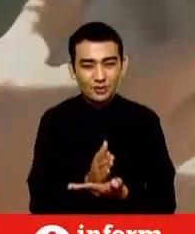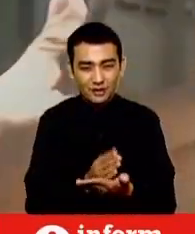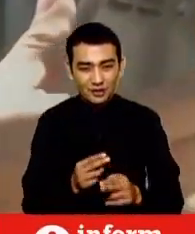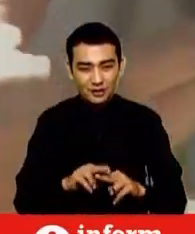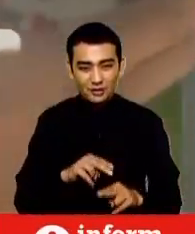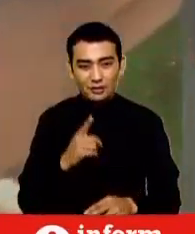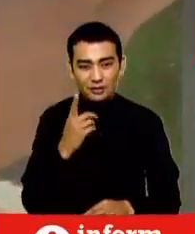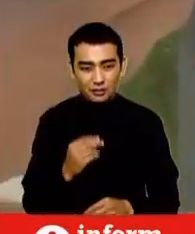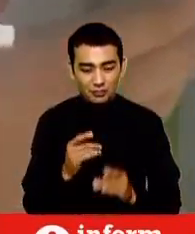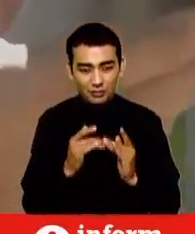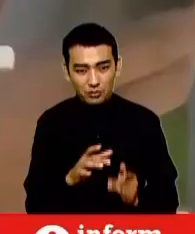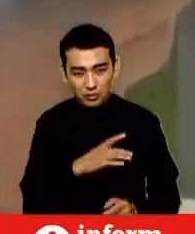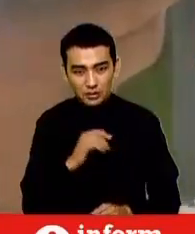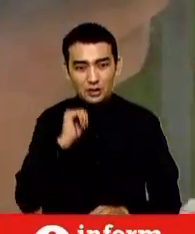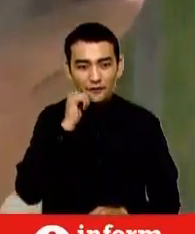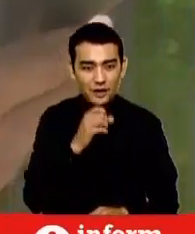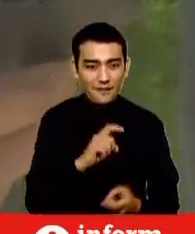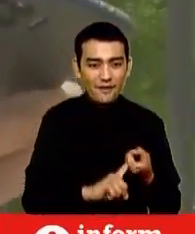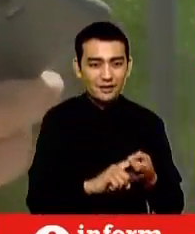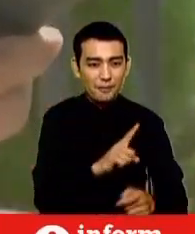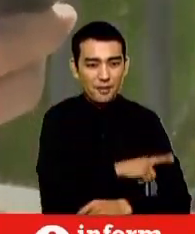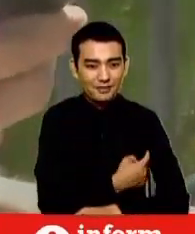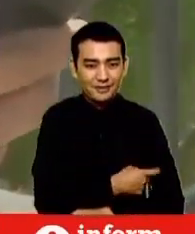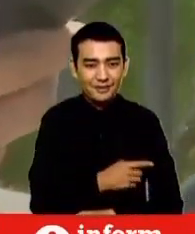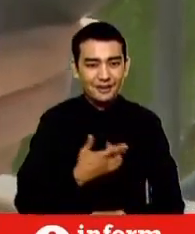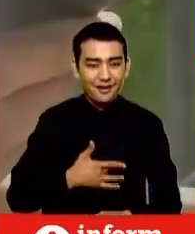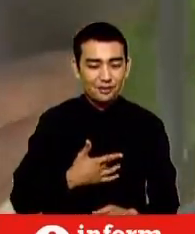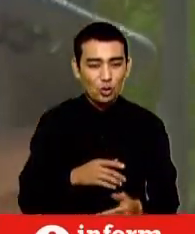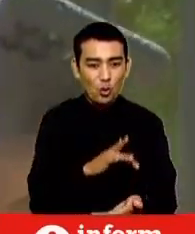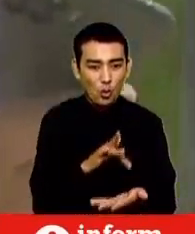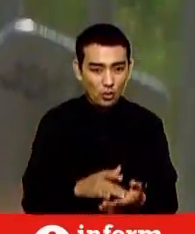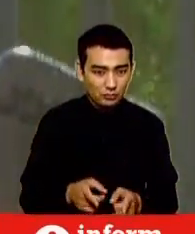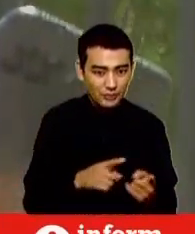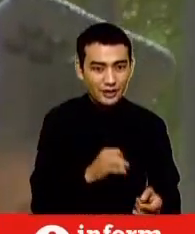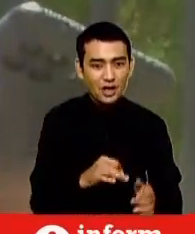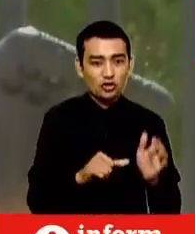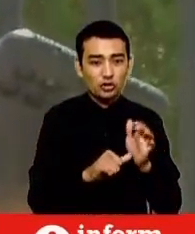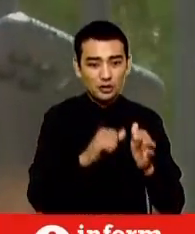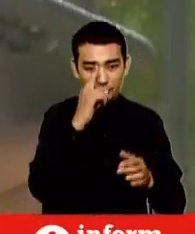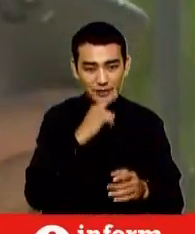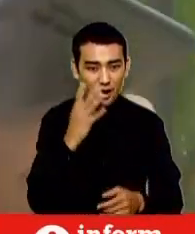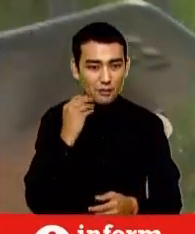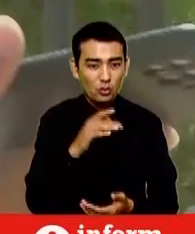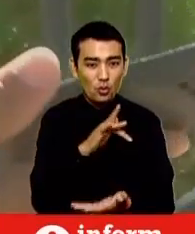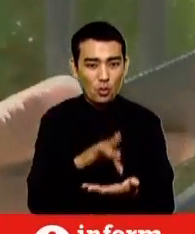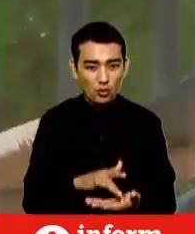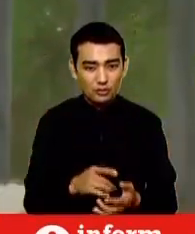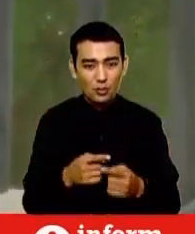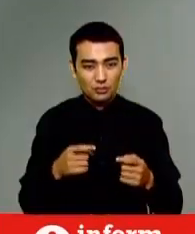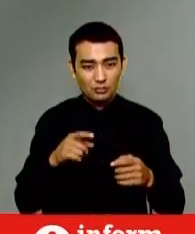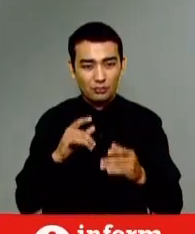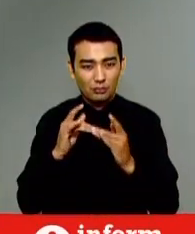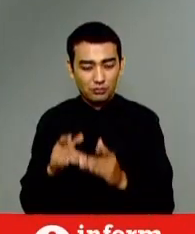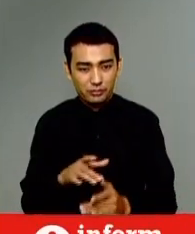жатты, екінші инфекционный больница Тараз қаласындағы, одан кейін алтай бойы Алматы қаласындағы госпитальде